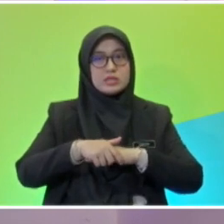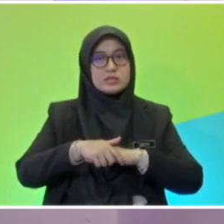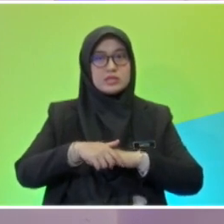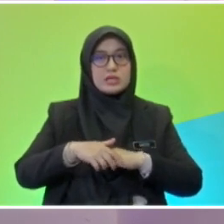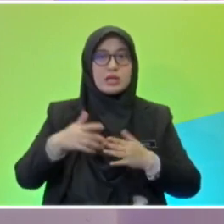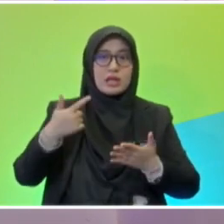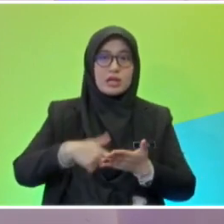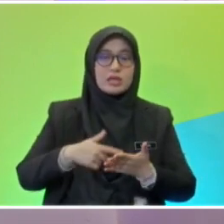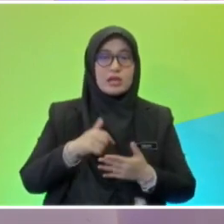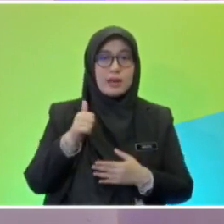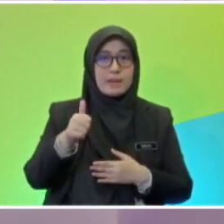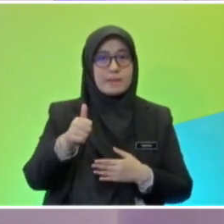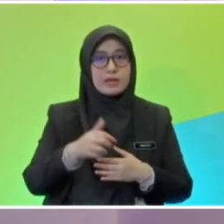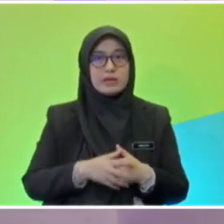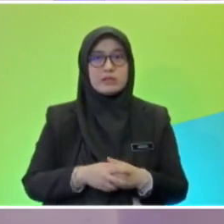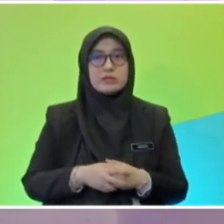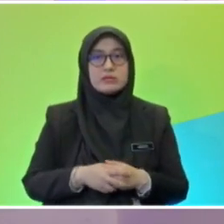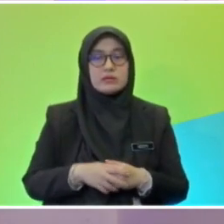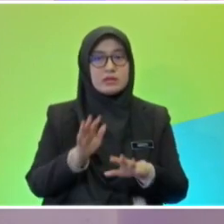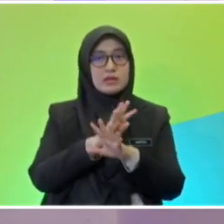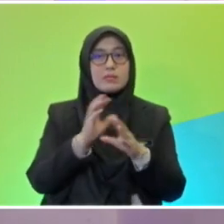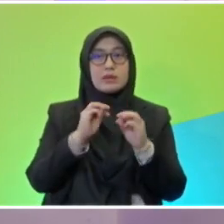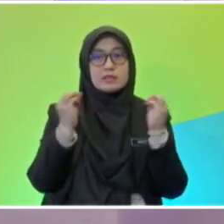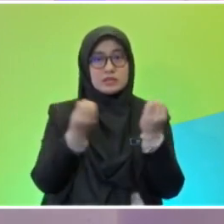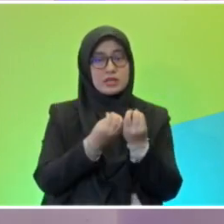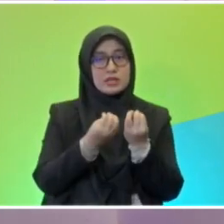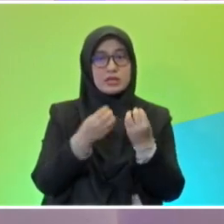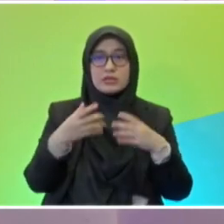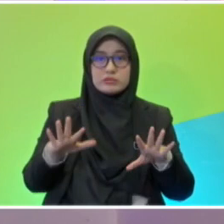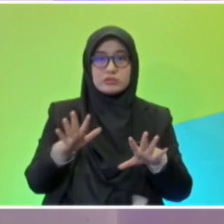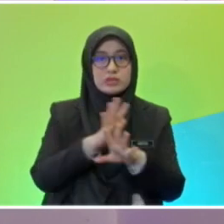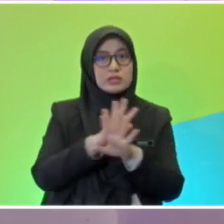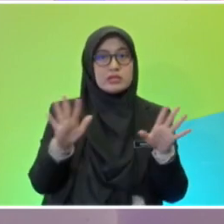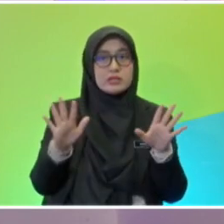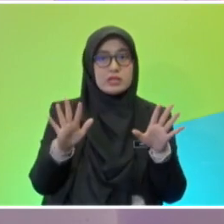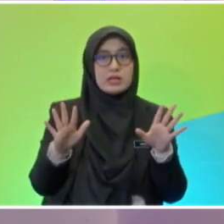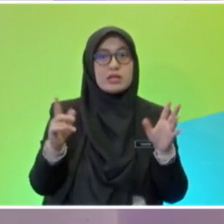tadi kesan kepada britis sekarang kesan terhadap masyarakat